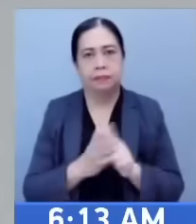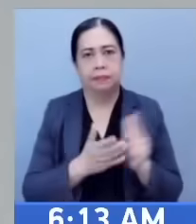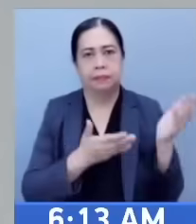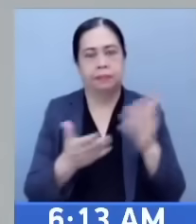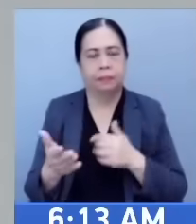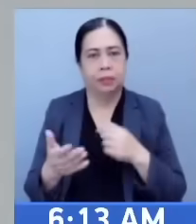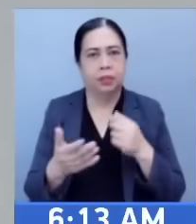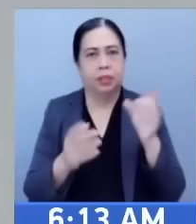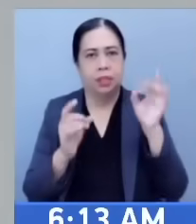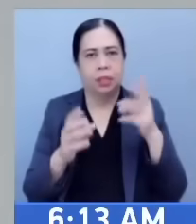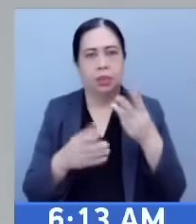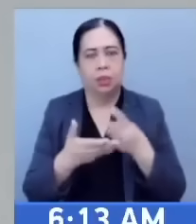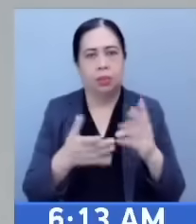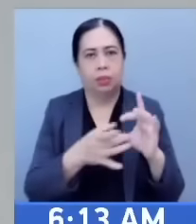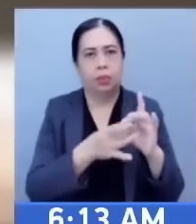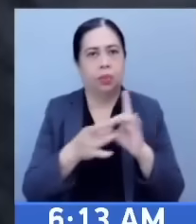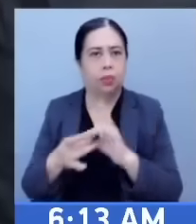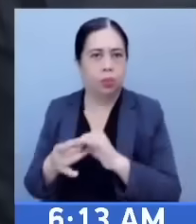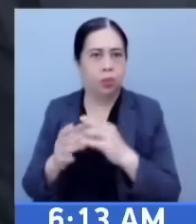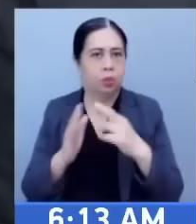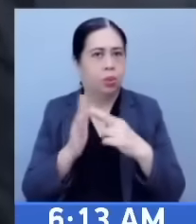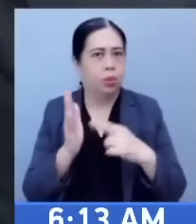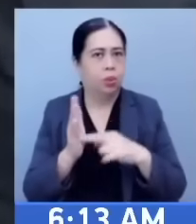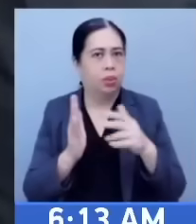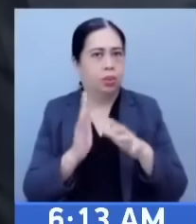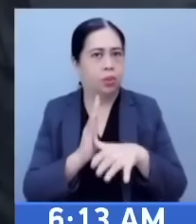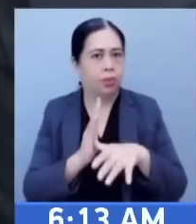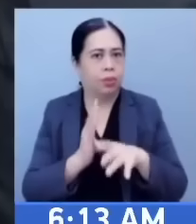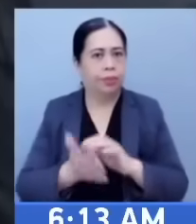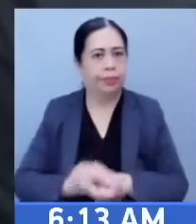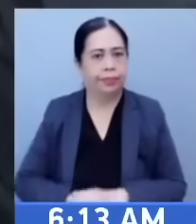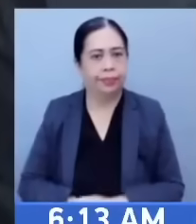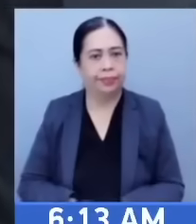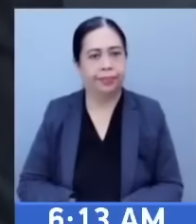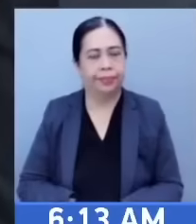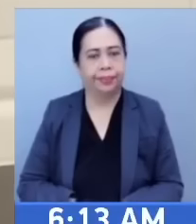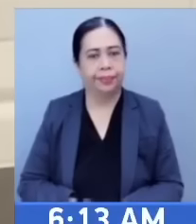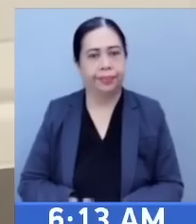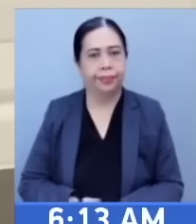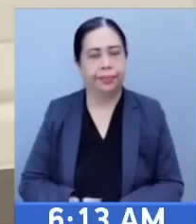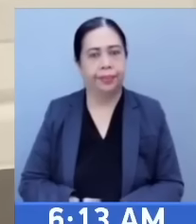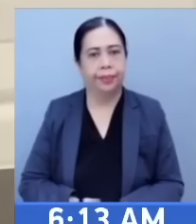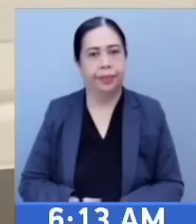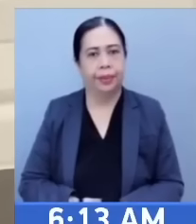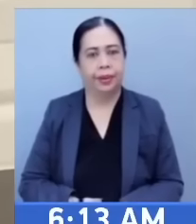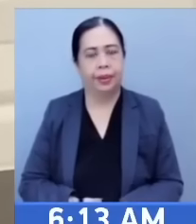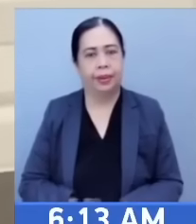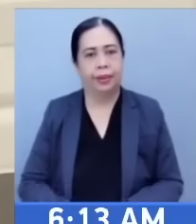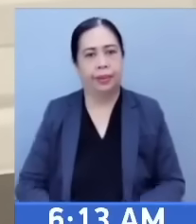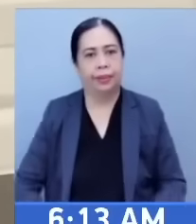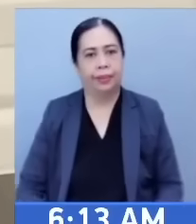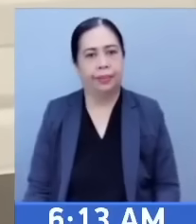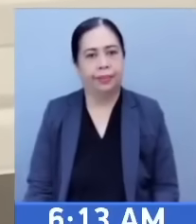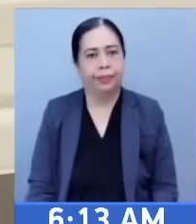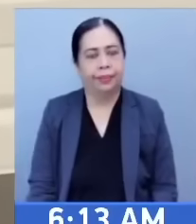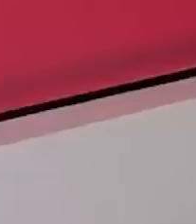in relation to Omnibus Election Code. Ito ang unang balita, James Agustin para sa GMA Integrated